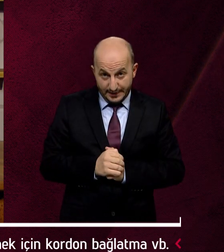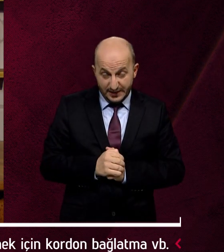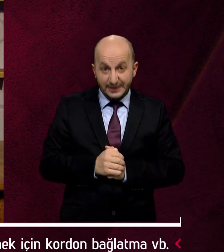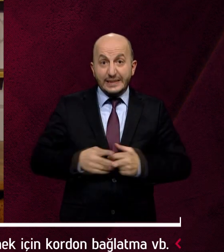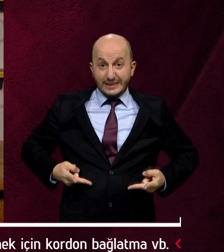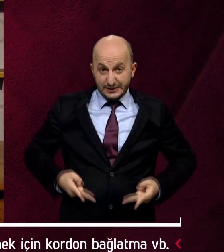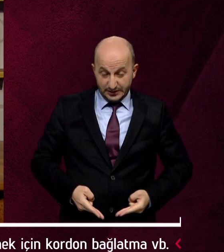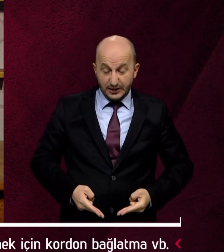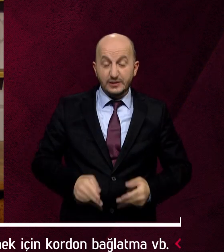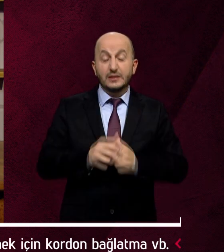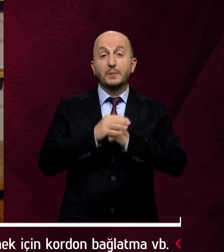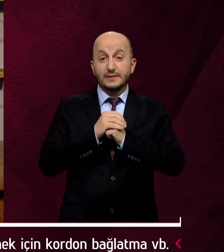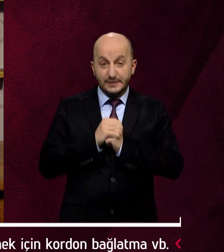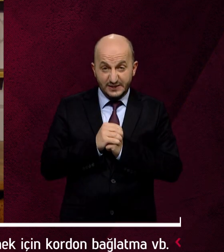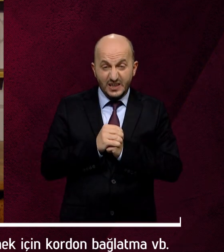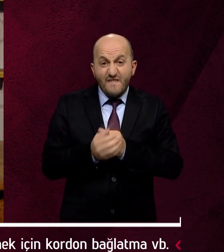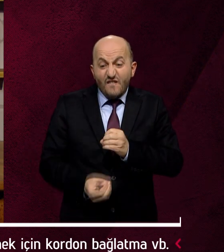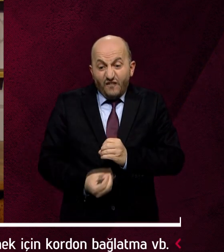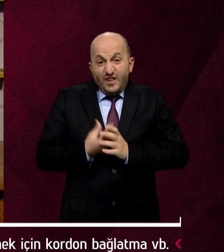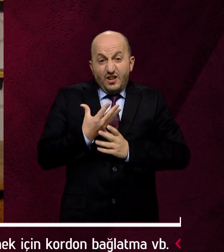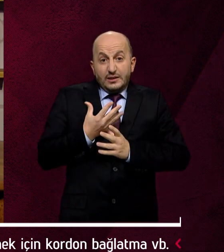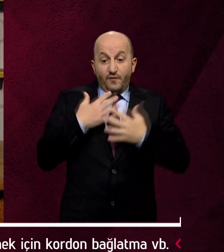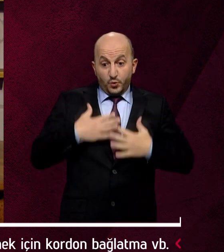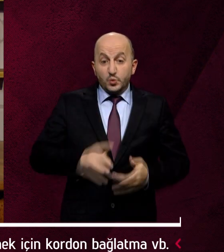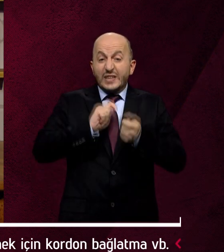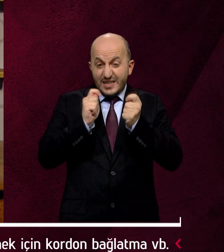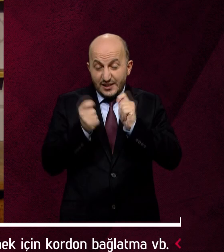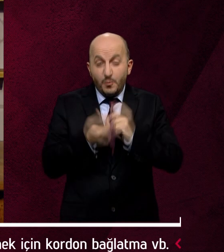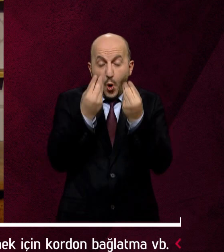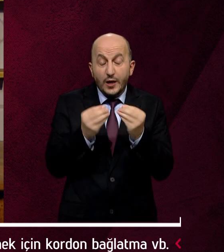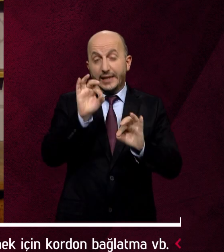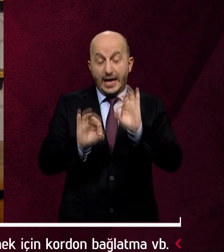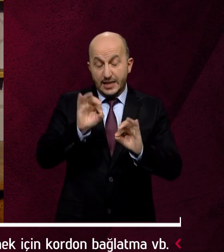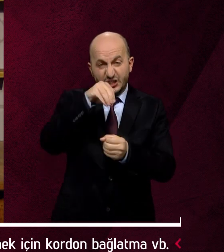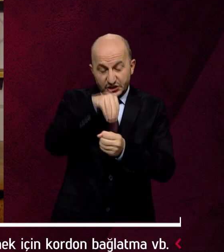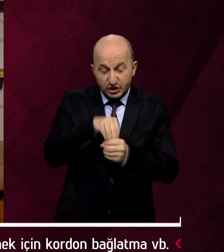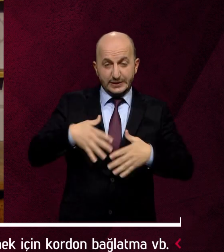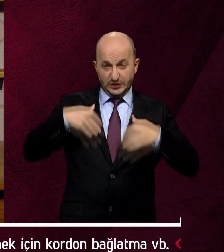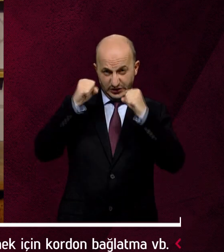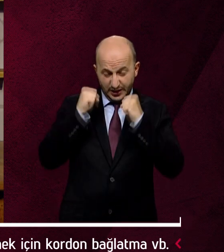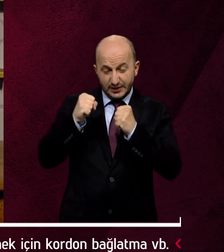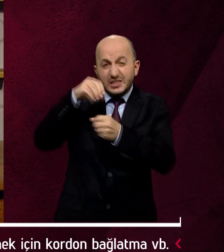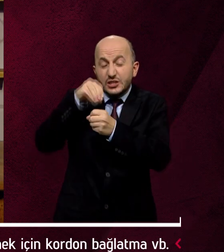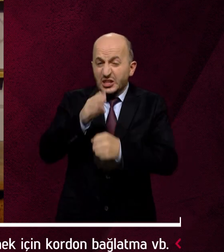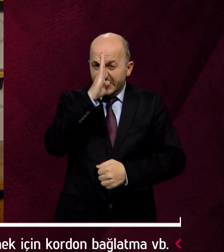şekilde kısırlaştırılması ise fıtrata müdahale olarak değerlendirildiğinden